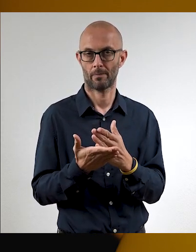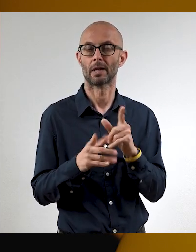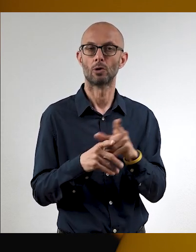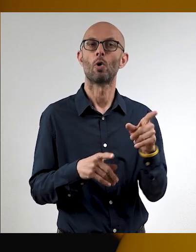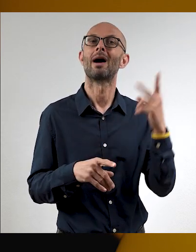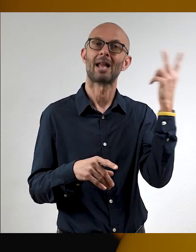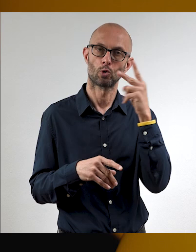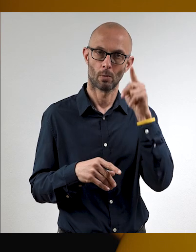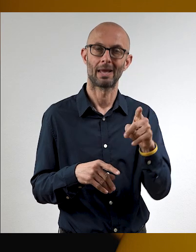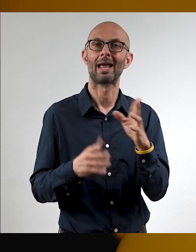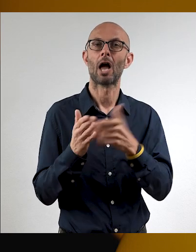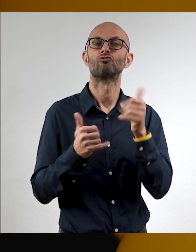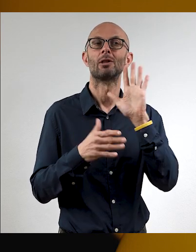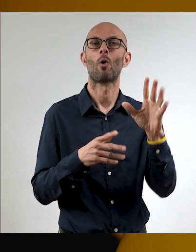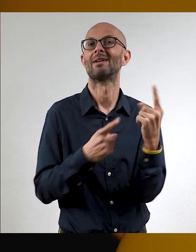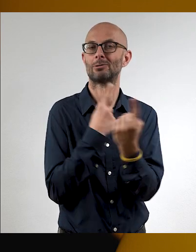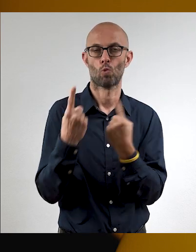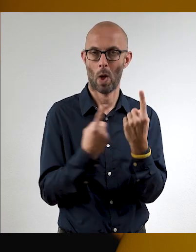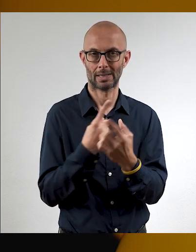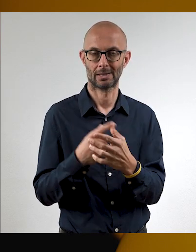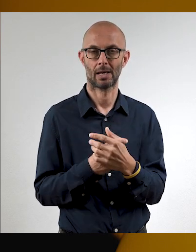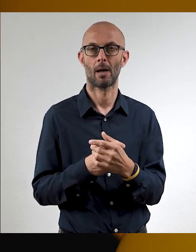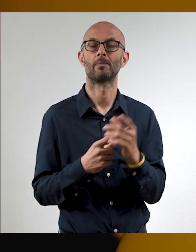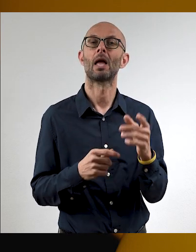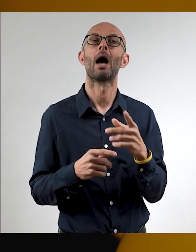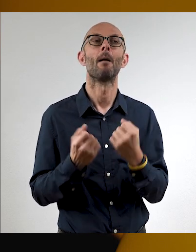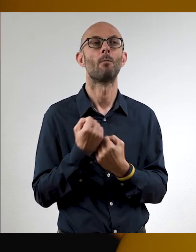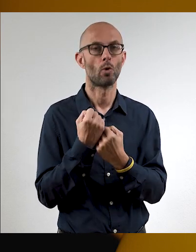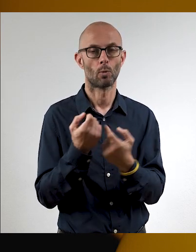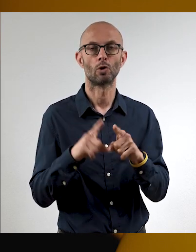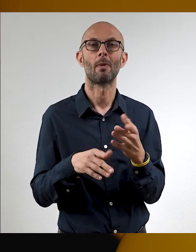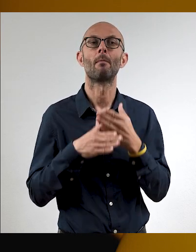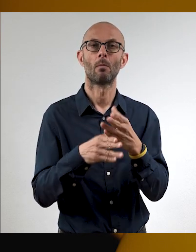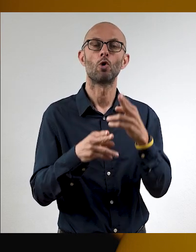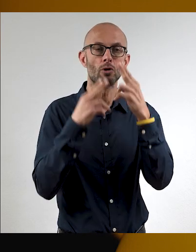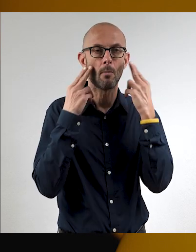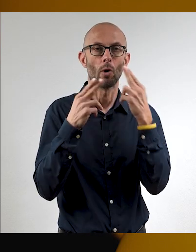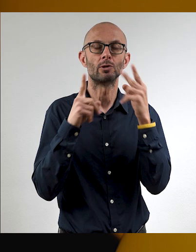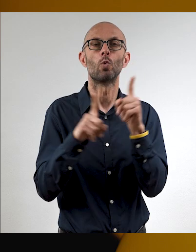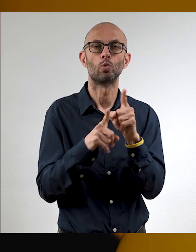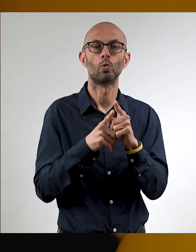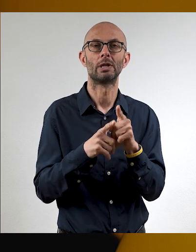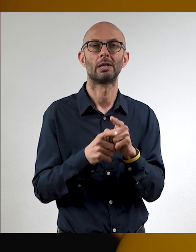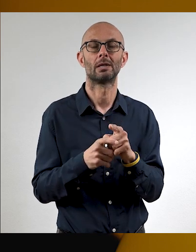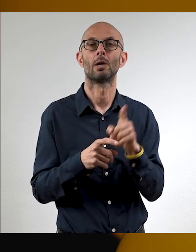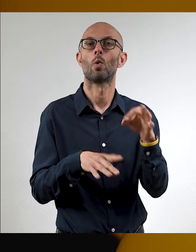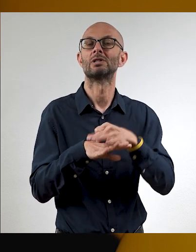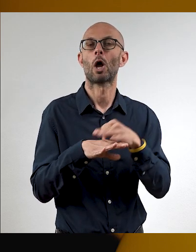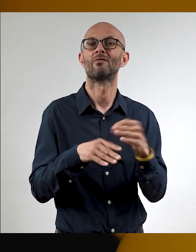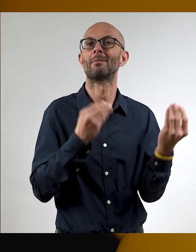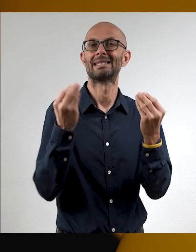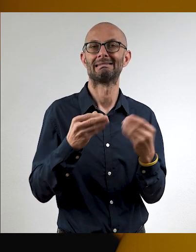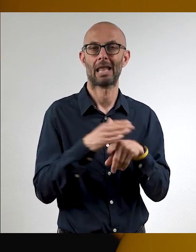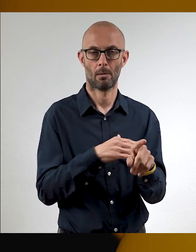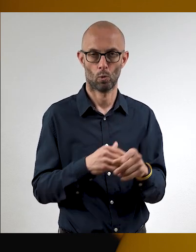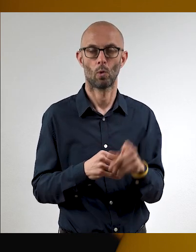so razumeli, kakšna je njegova situacija. Podporo oziroma pomoč je poiskal tudi v zdravstvenem